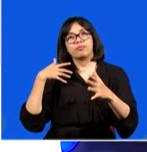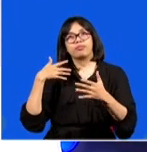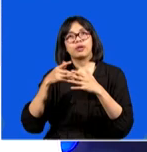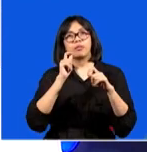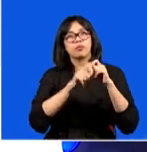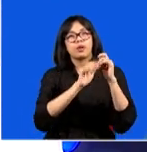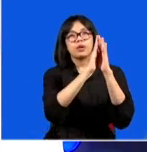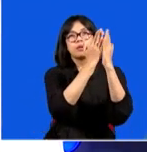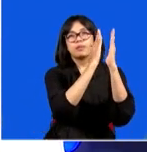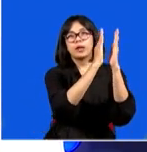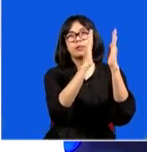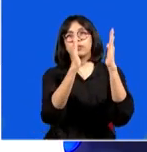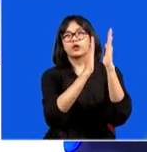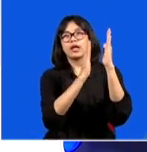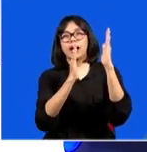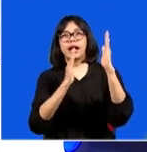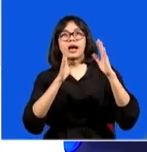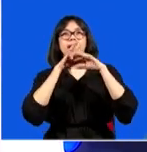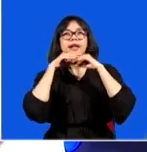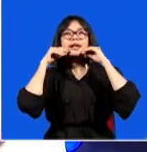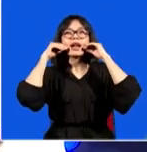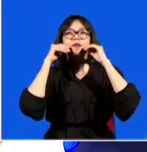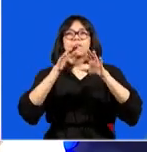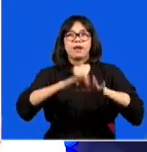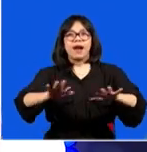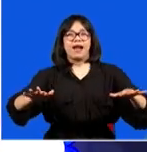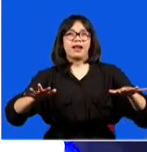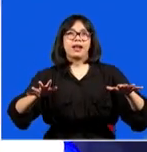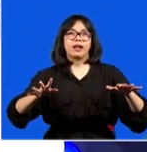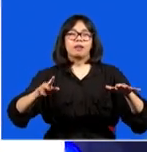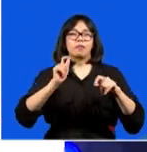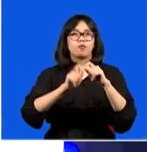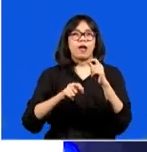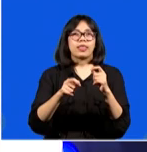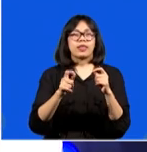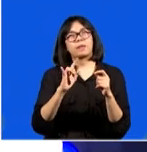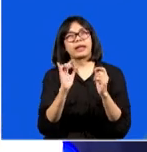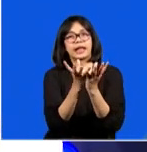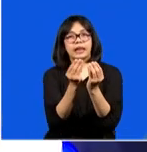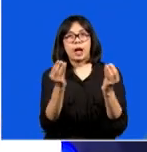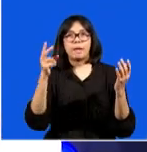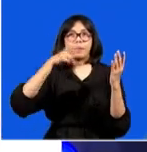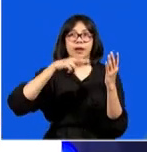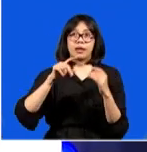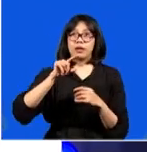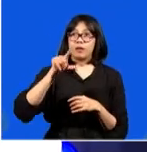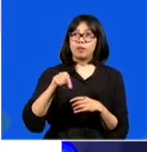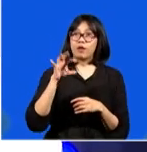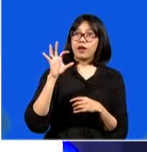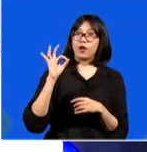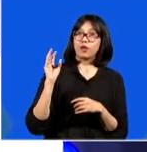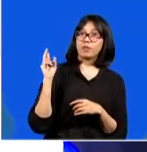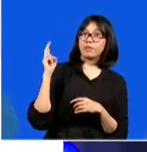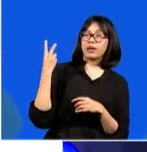ramah anak kami membuat taman baca untuk anak-anak kita yang berikutnya bulan Oktober Kemarin saya